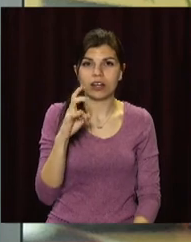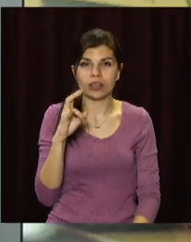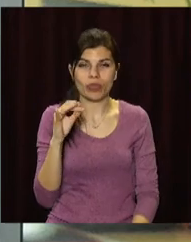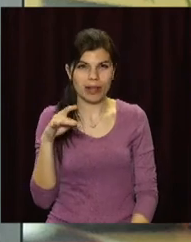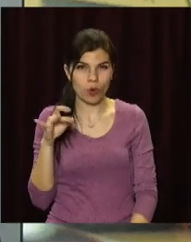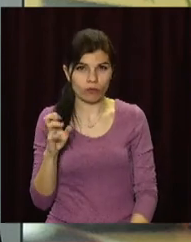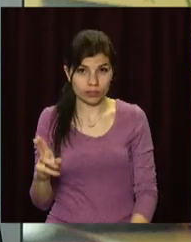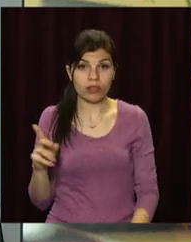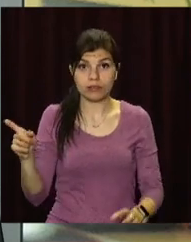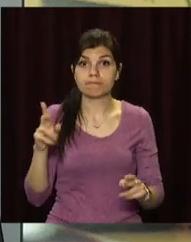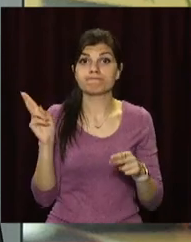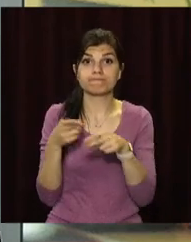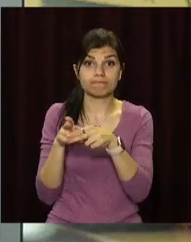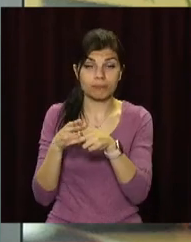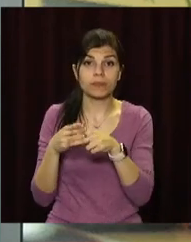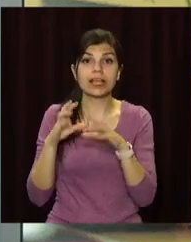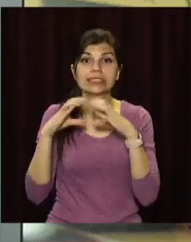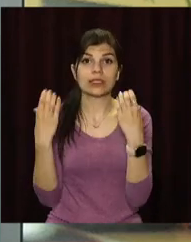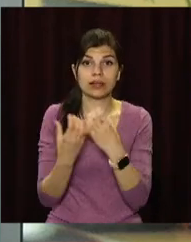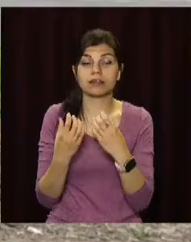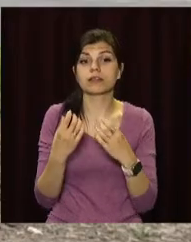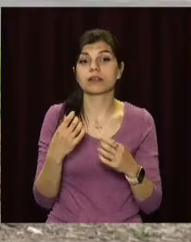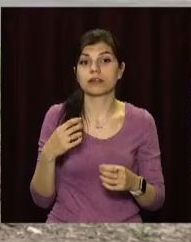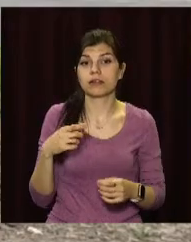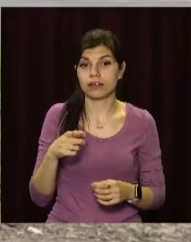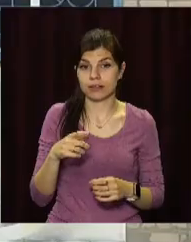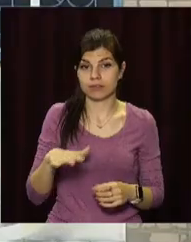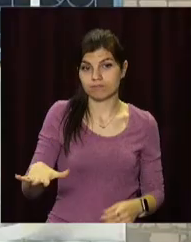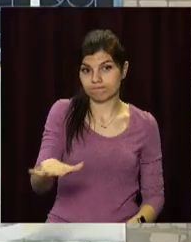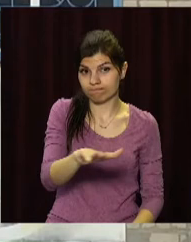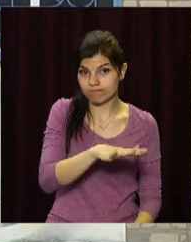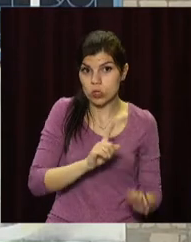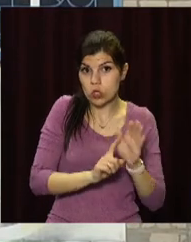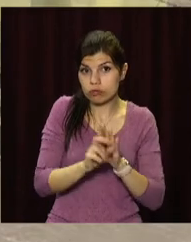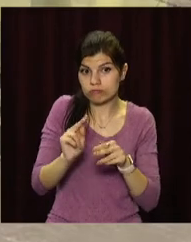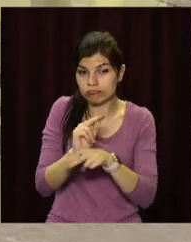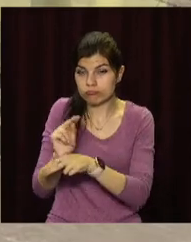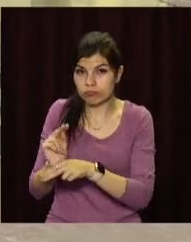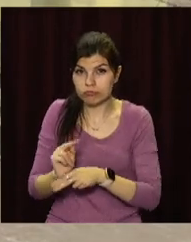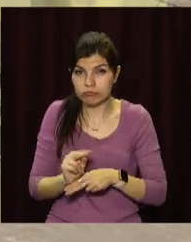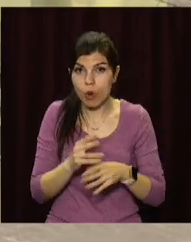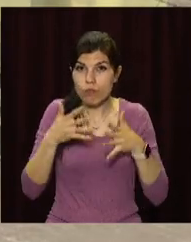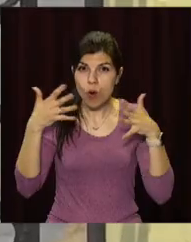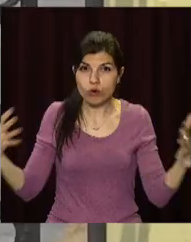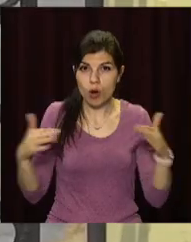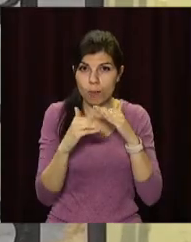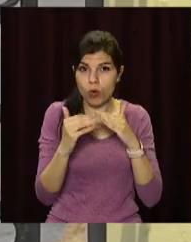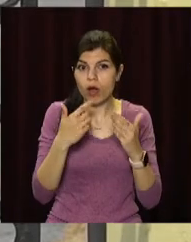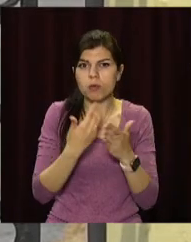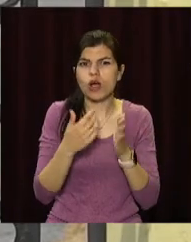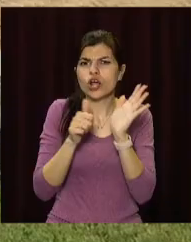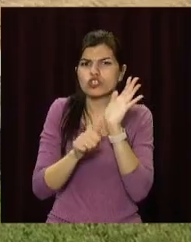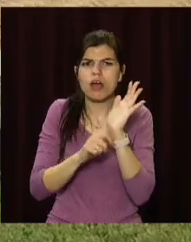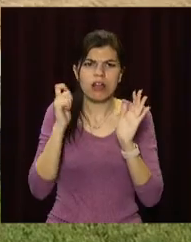почали реконструкцію стадіону «Дніпровець». Спорткомплекс з критим басейном, тиром та великим футбольним полем звели понад 60 років